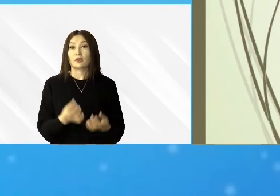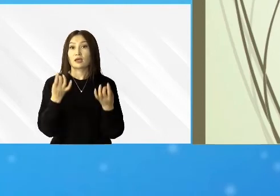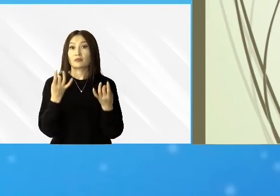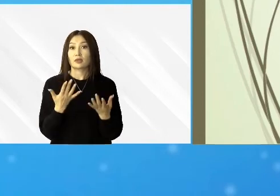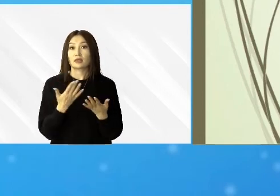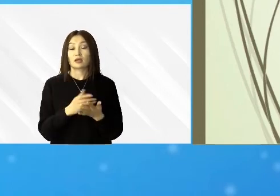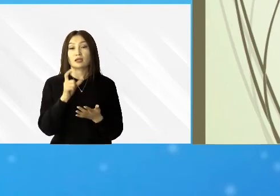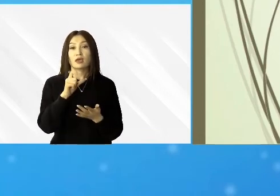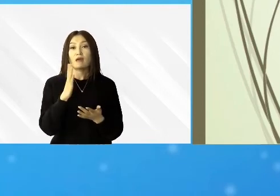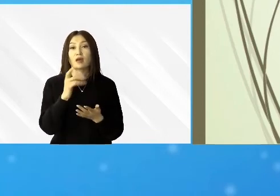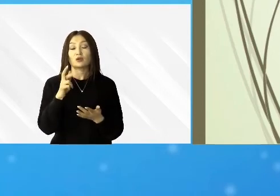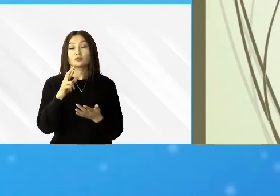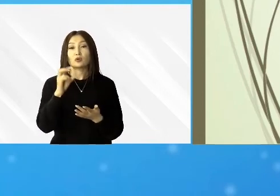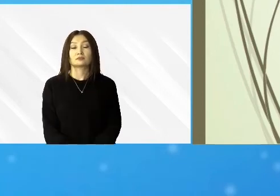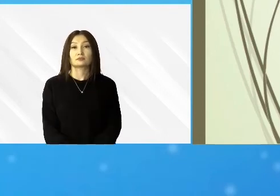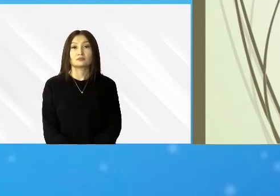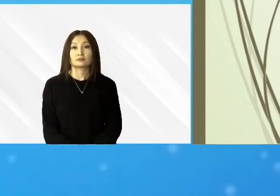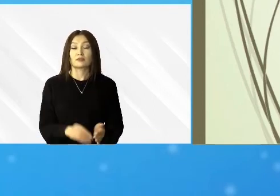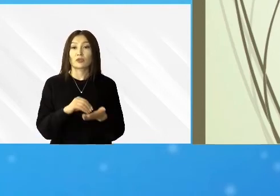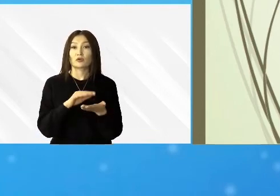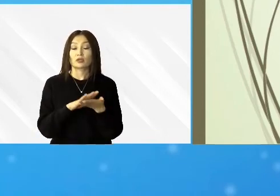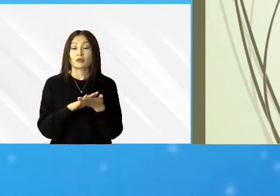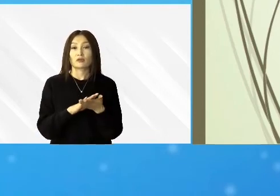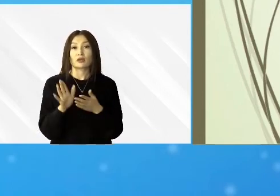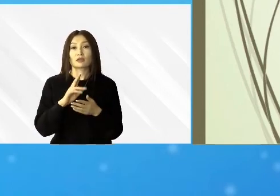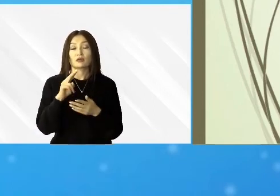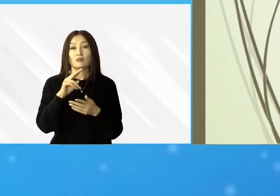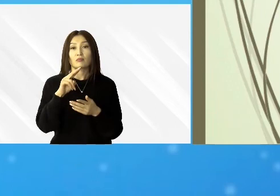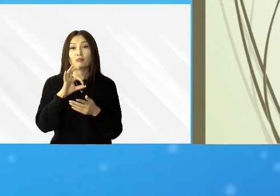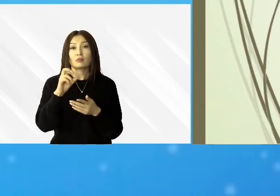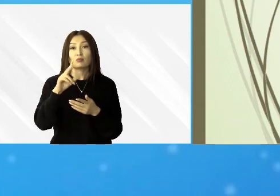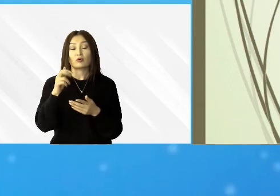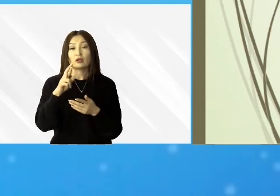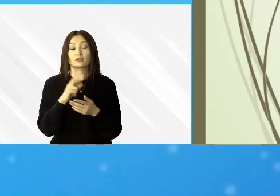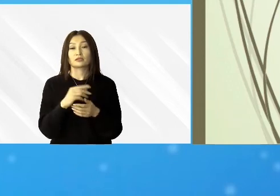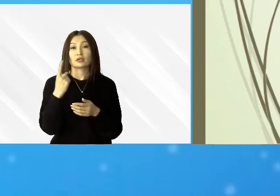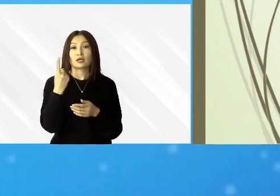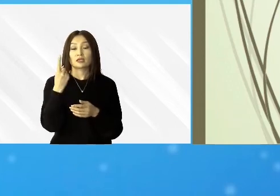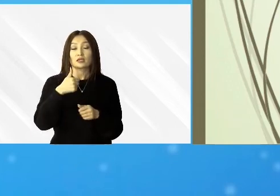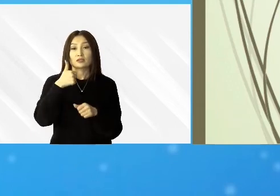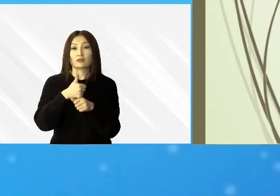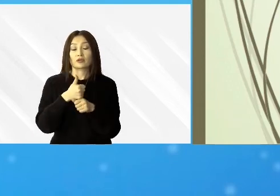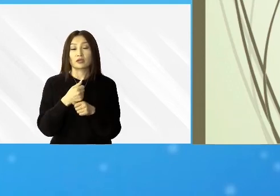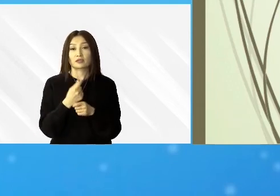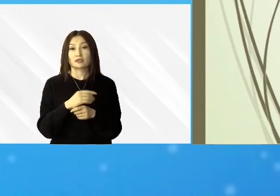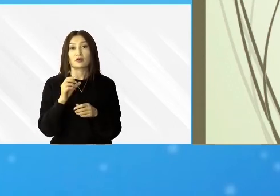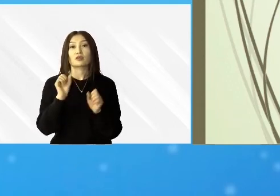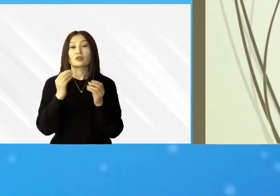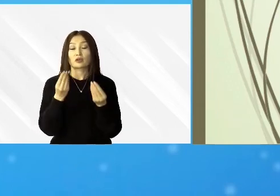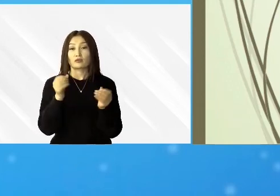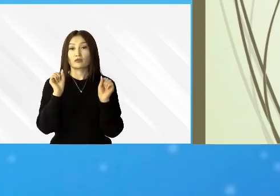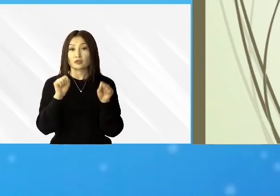Элементарное эволюционное явление. Установление популяции как основной единицы эволюции дает